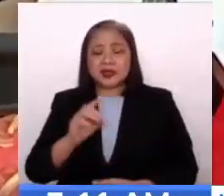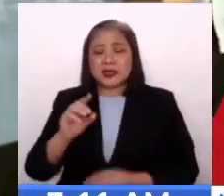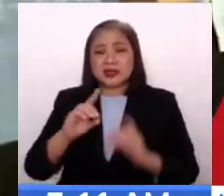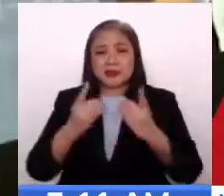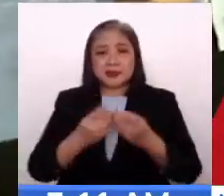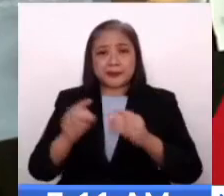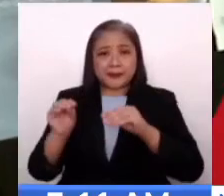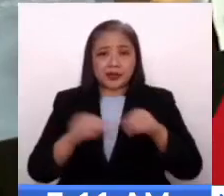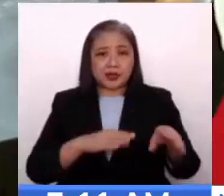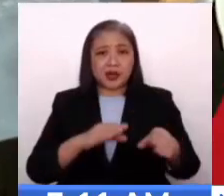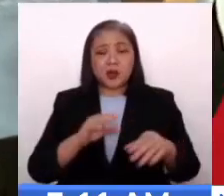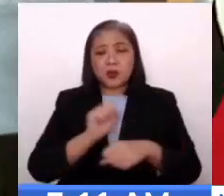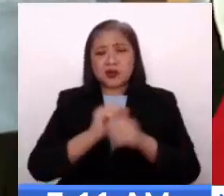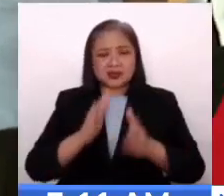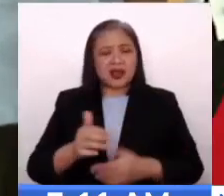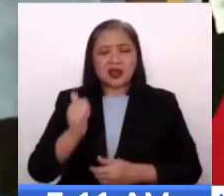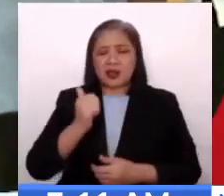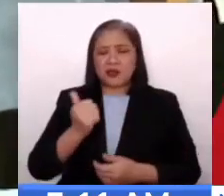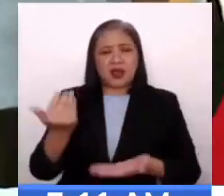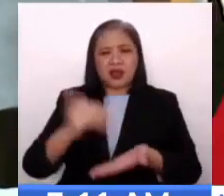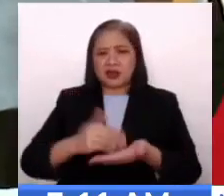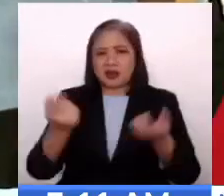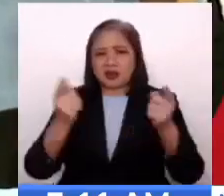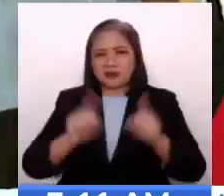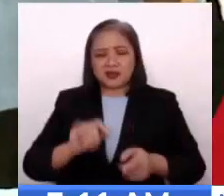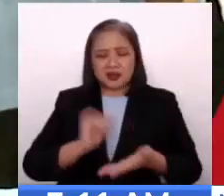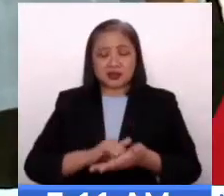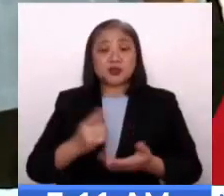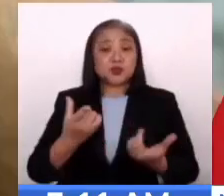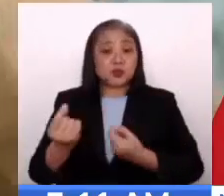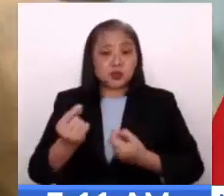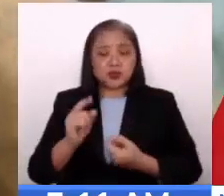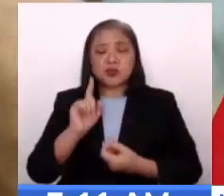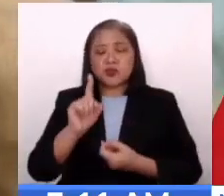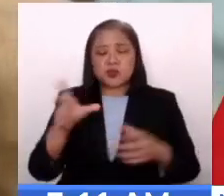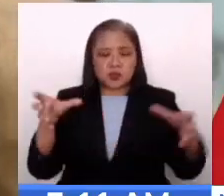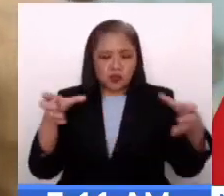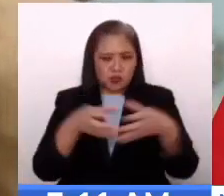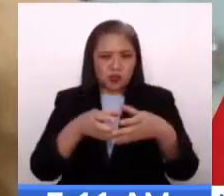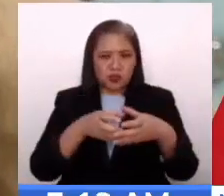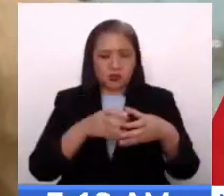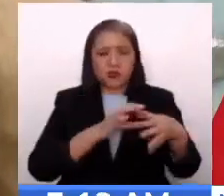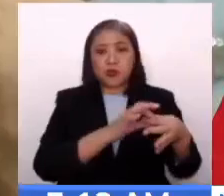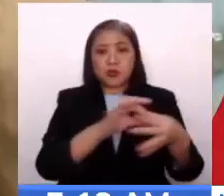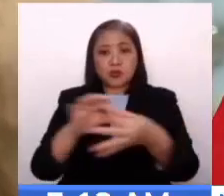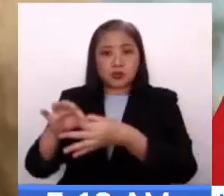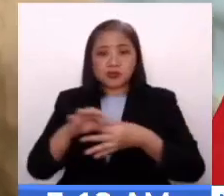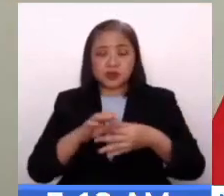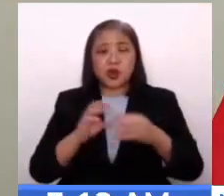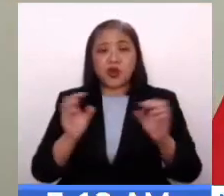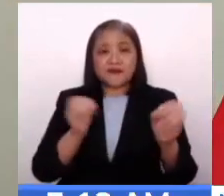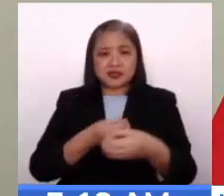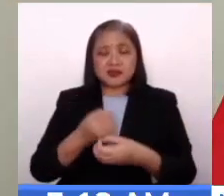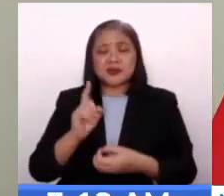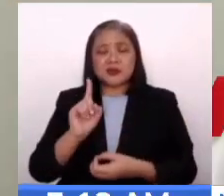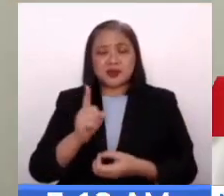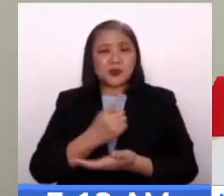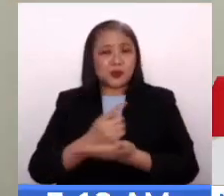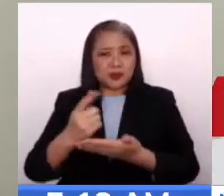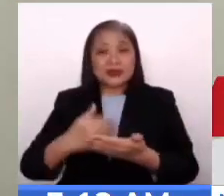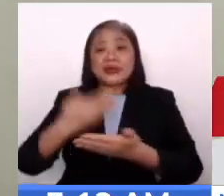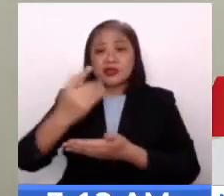kaso, kaya binuo nila ang One Repatriation Command Center na ilulunsad sa isang linggo. Isa na lang